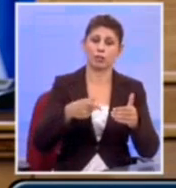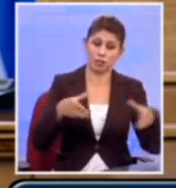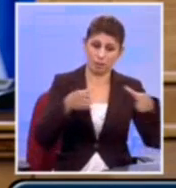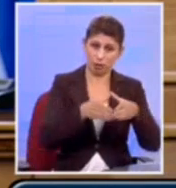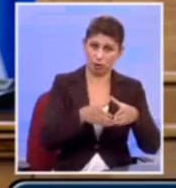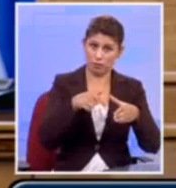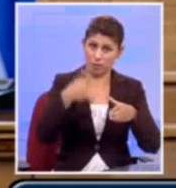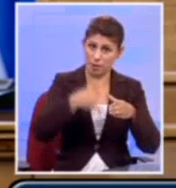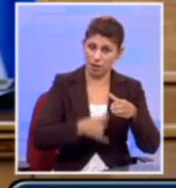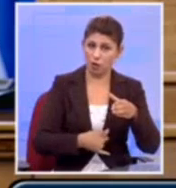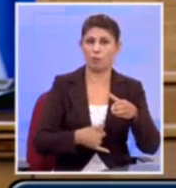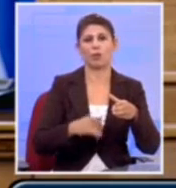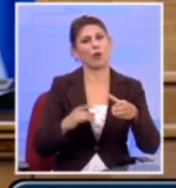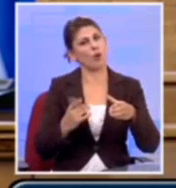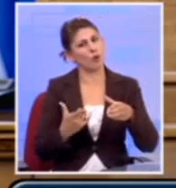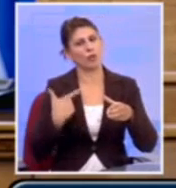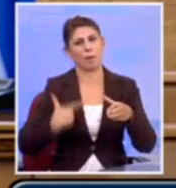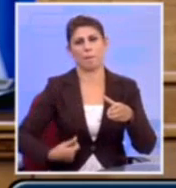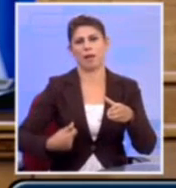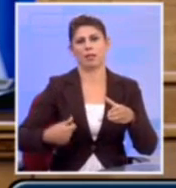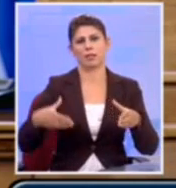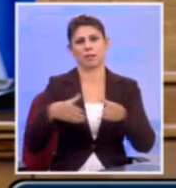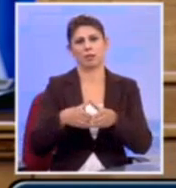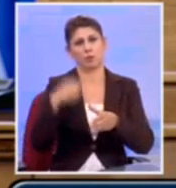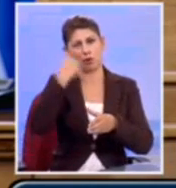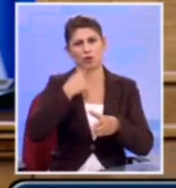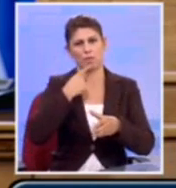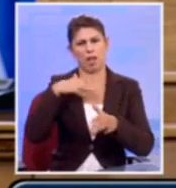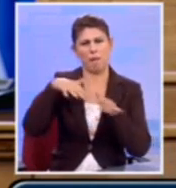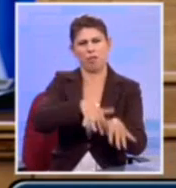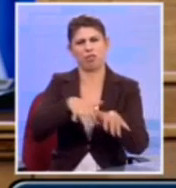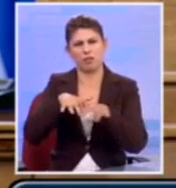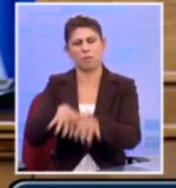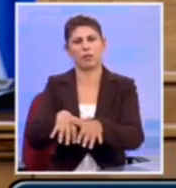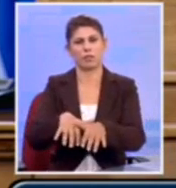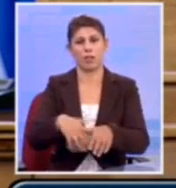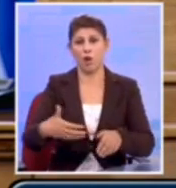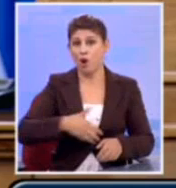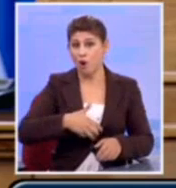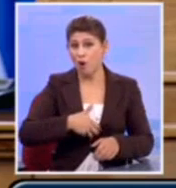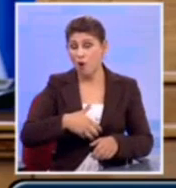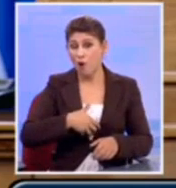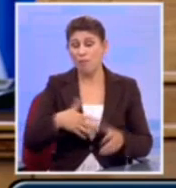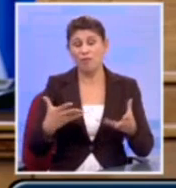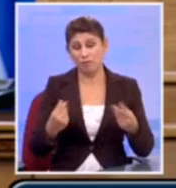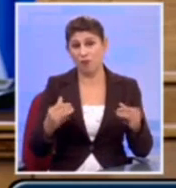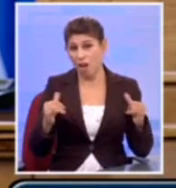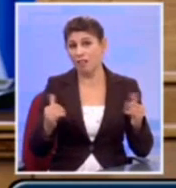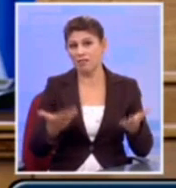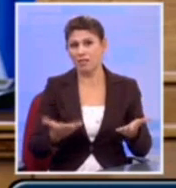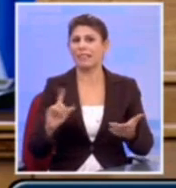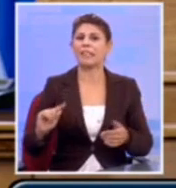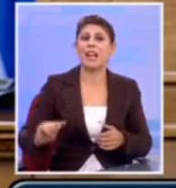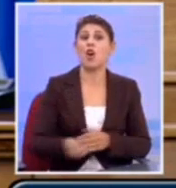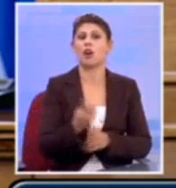Επιτροπή σαν περιεχόμενο όσο και μέλη της Επιτροπής προσωπικά. Το κομβικό σημείο για να καταλάβει κανείς γιατί